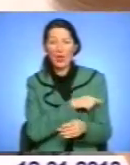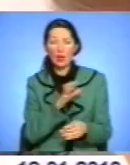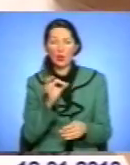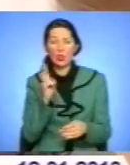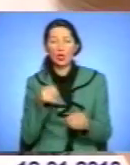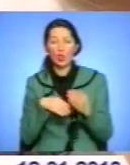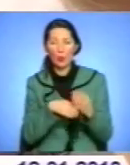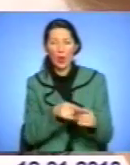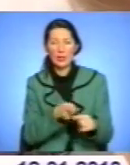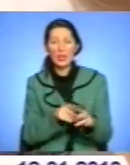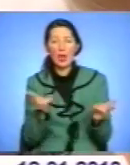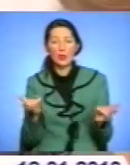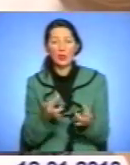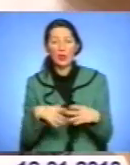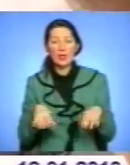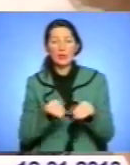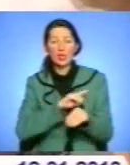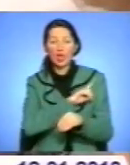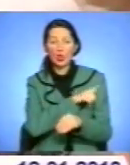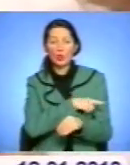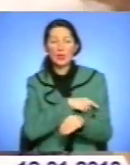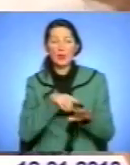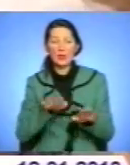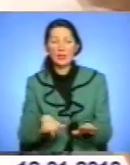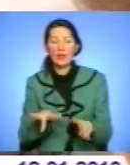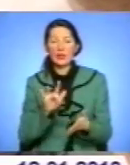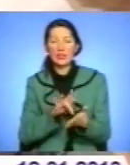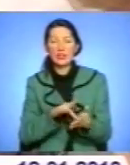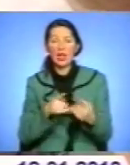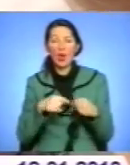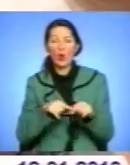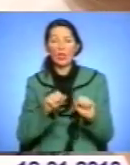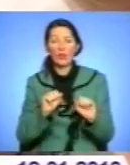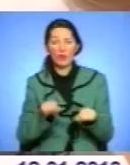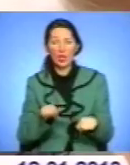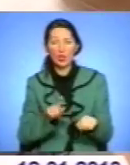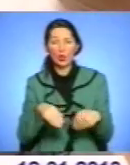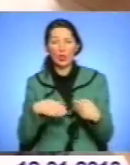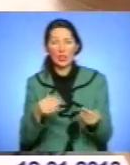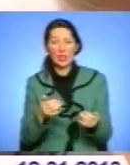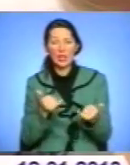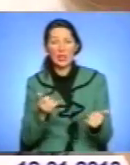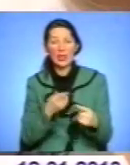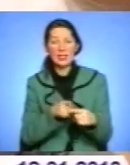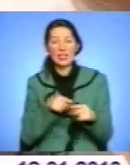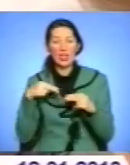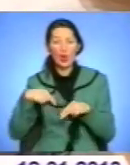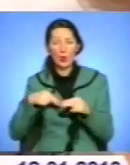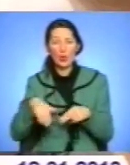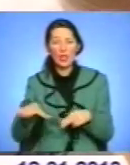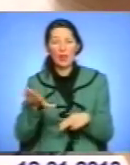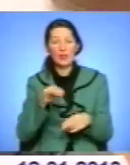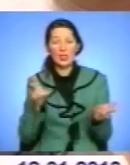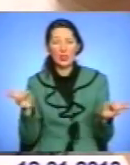потребує, без сумніву, спільних зусиль місцевих та центральних органів влади щодо надання для цієї роботи всіх необхідних